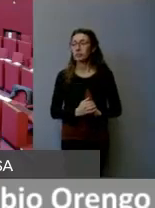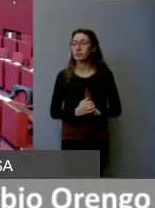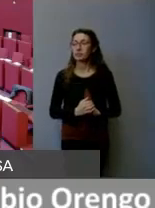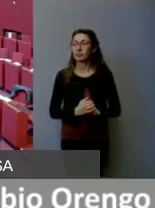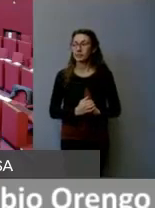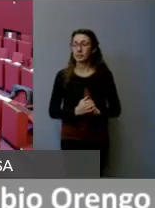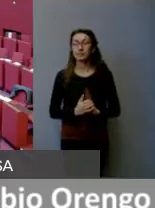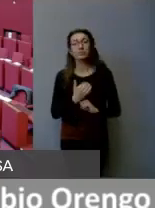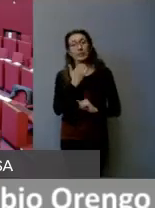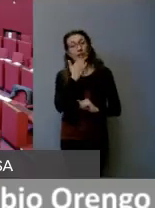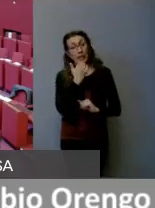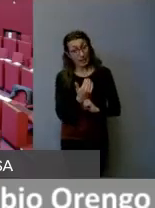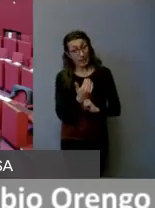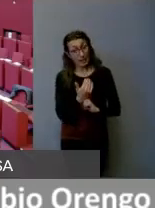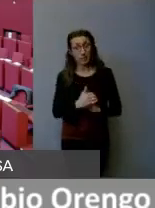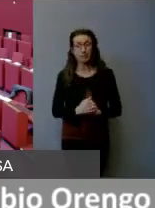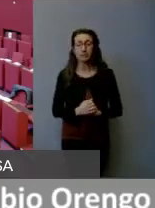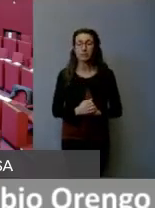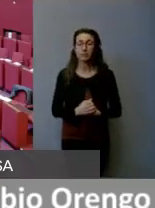Grazie.